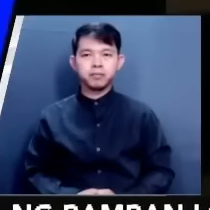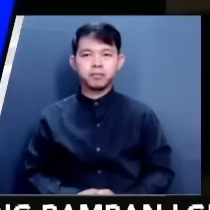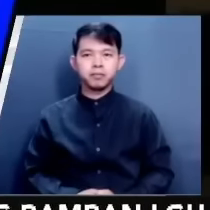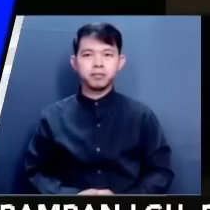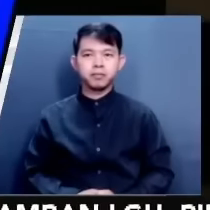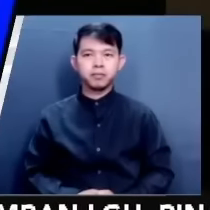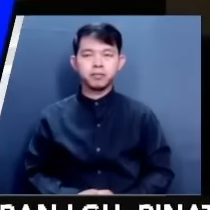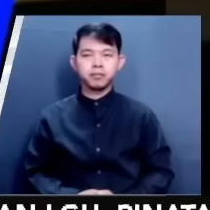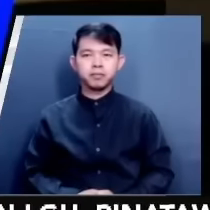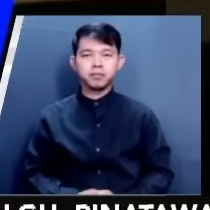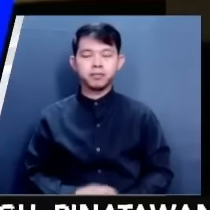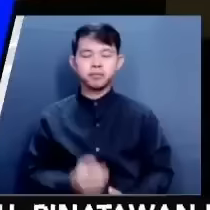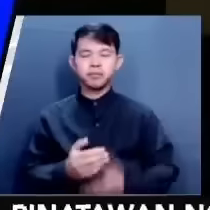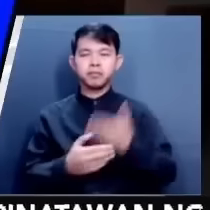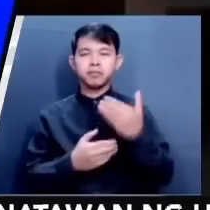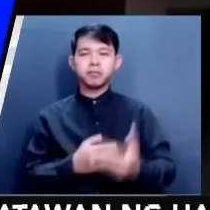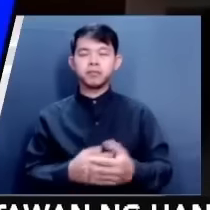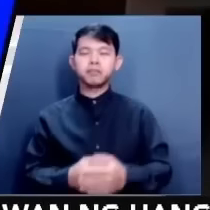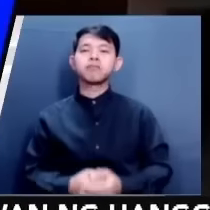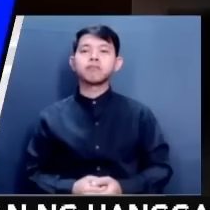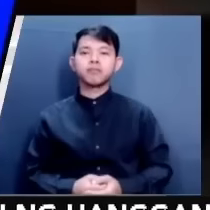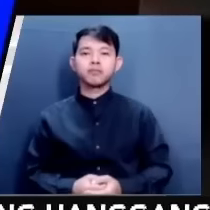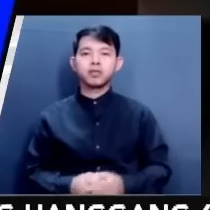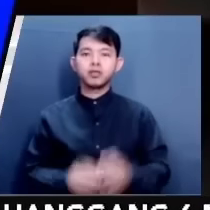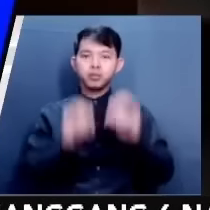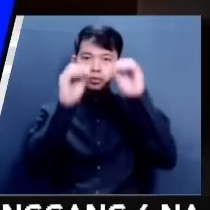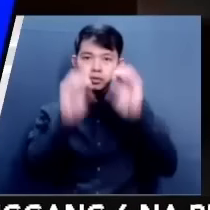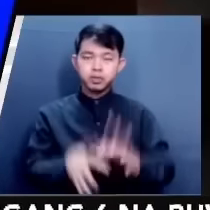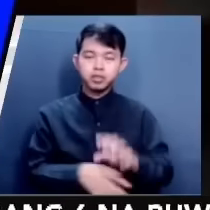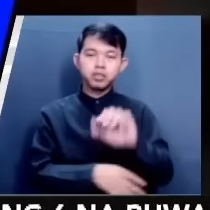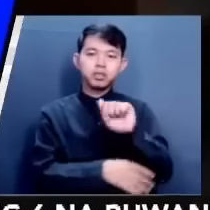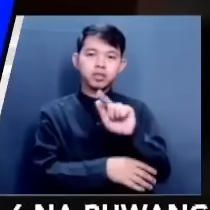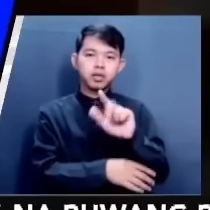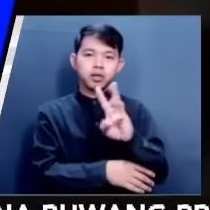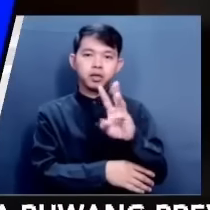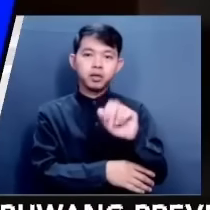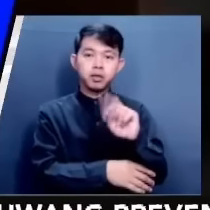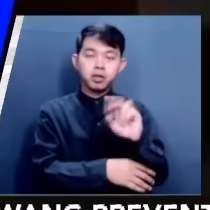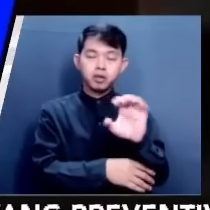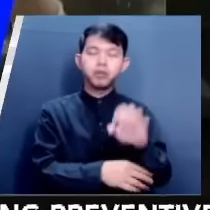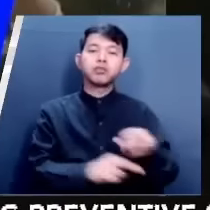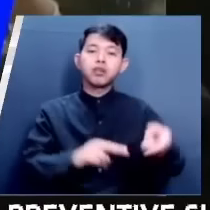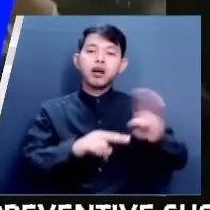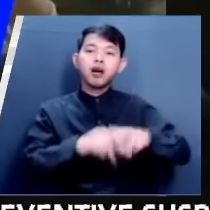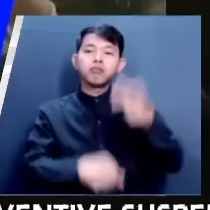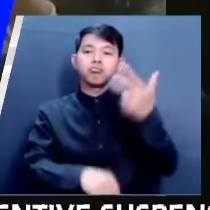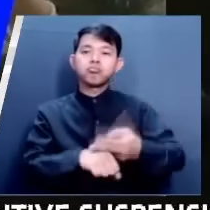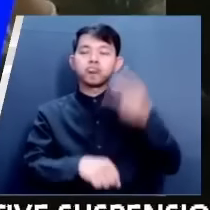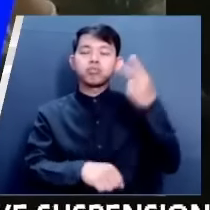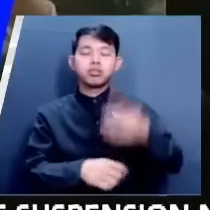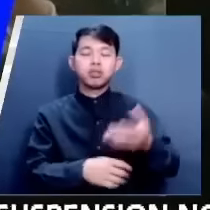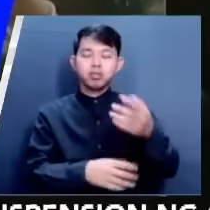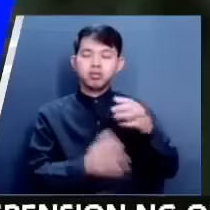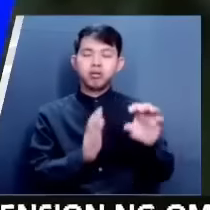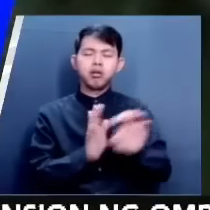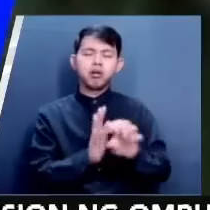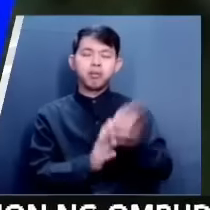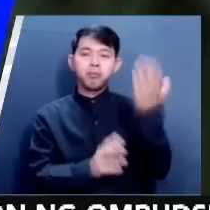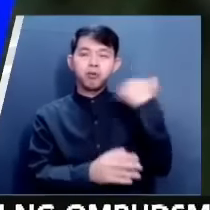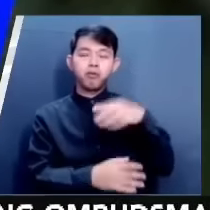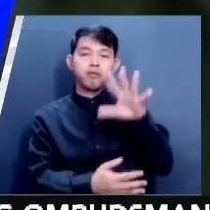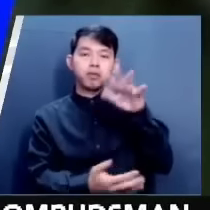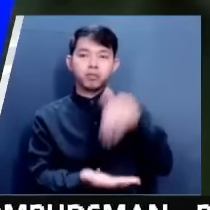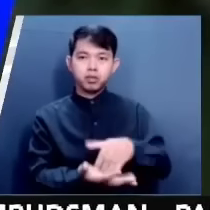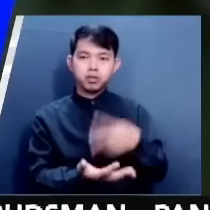Teaching allowance ng public school teachers dodoblihin na. Mula 5,000 magiging 10,000 pesos na ito simula school